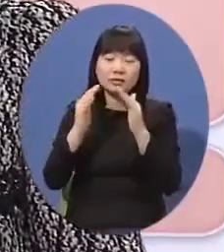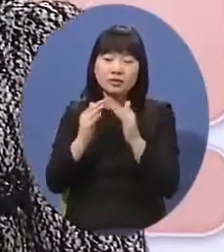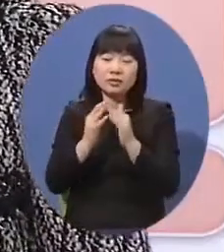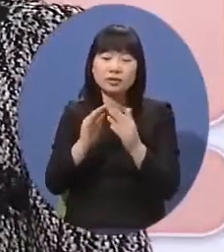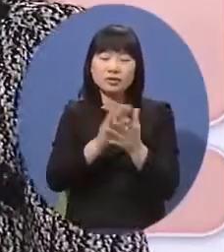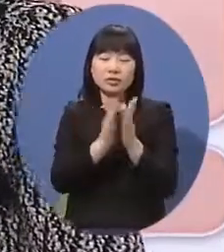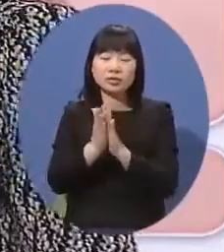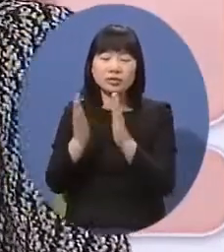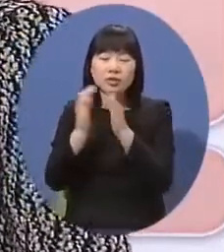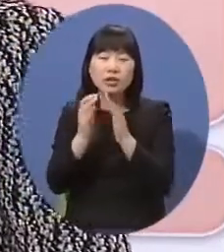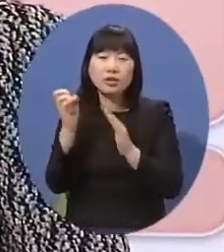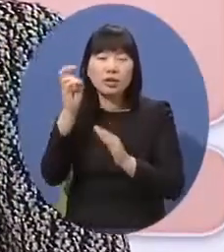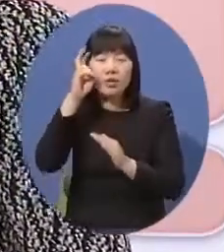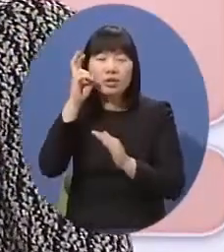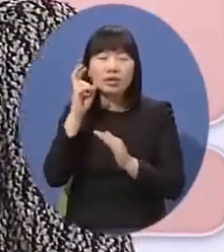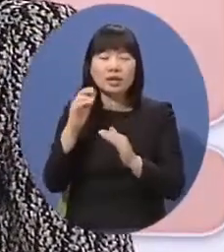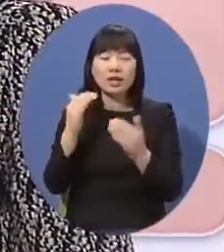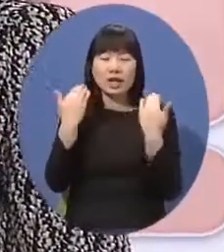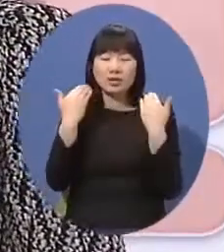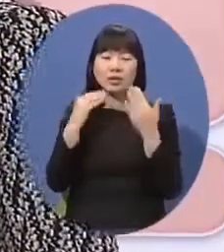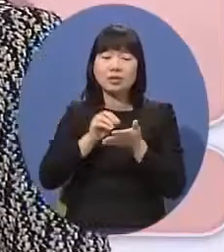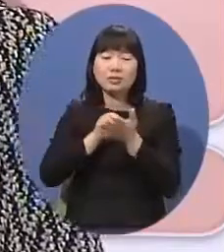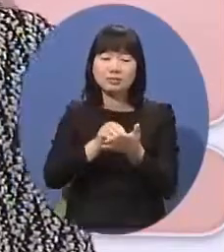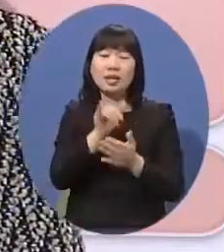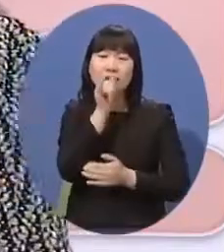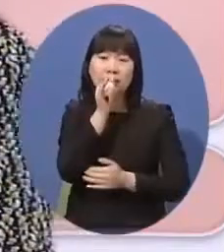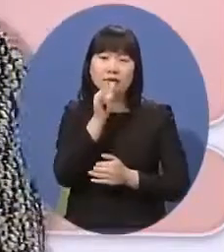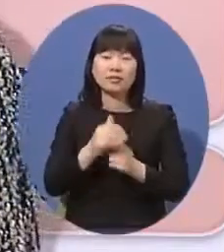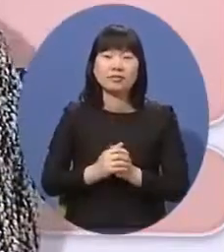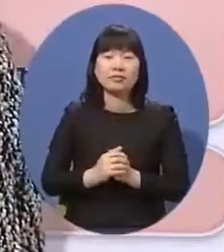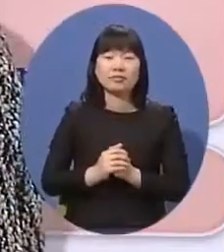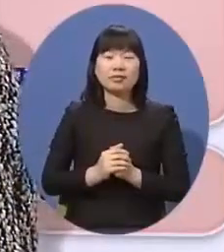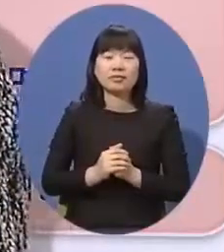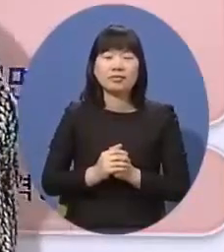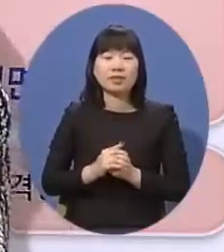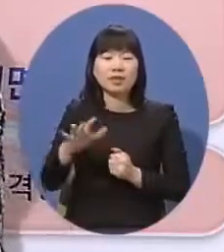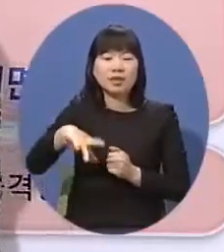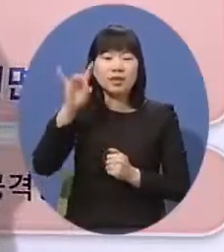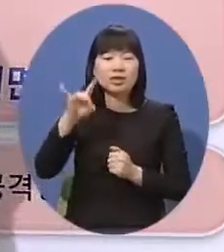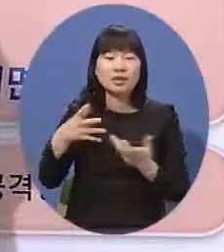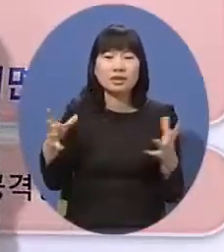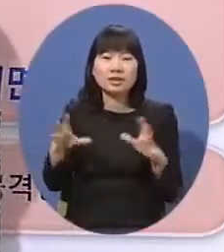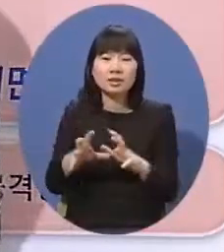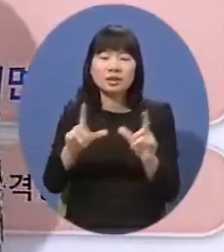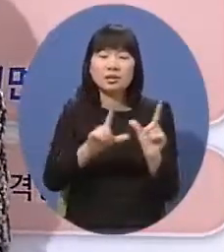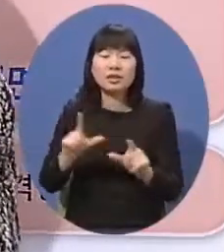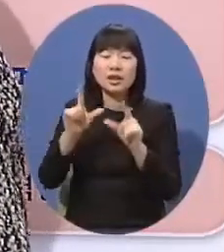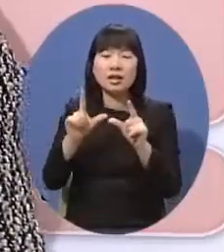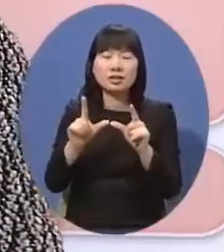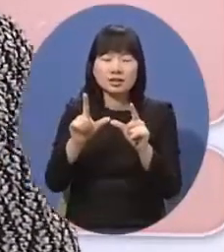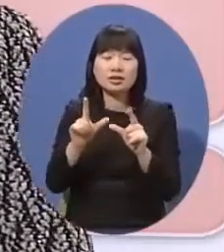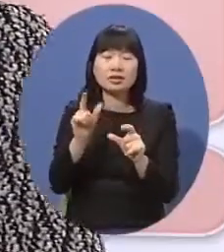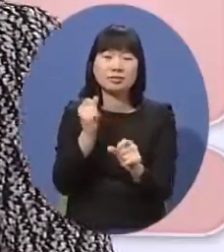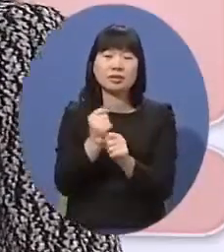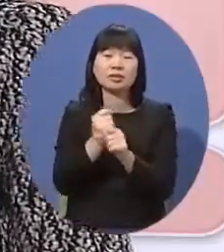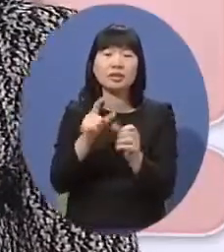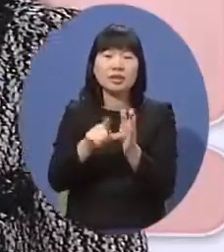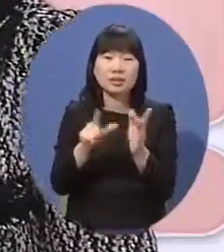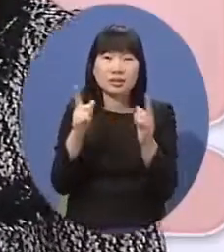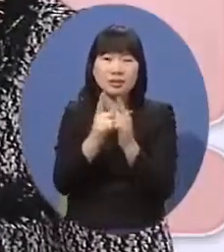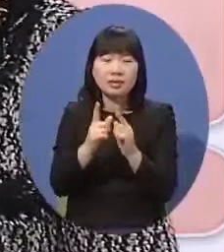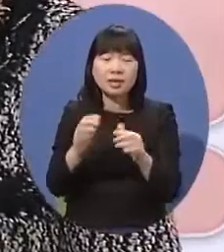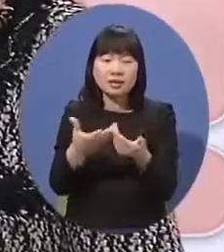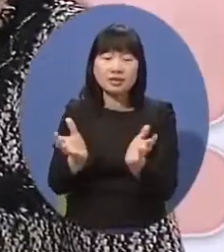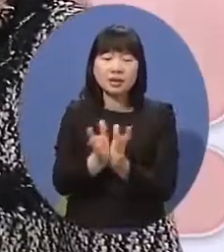어린이집이나 유치원 또 혹은 학교에 입학을 하게 되는 거예요. 그래서 최초의 집단생활이 이루어지는 시기인데,